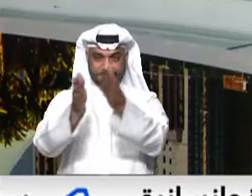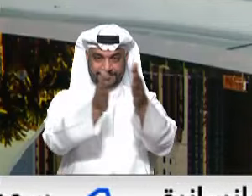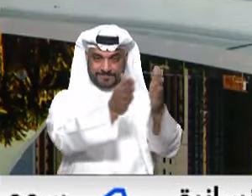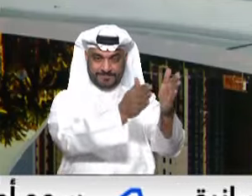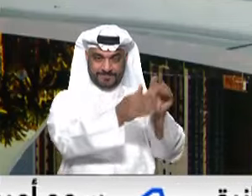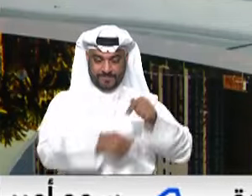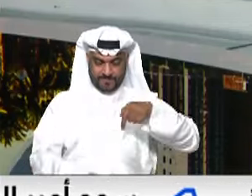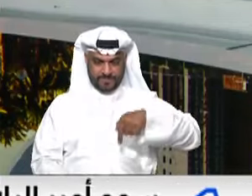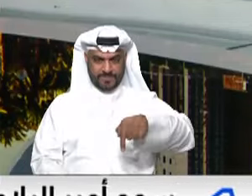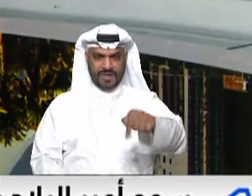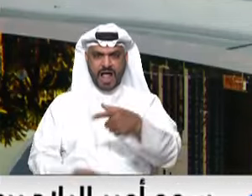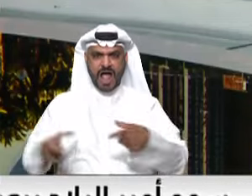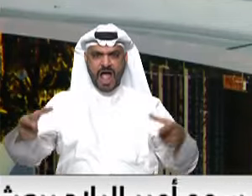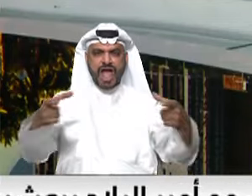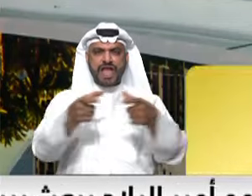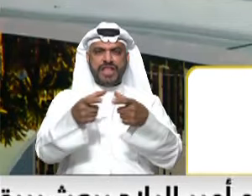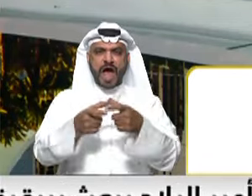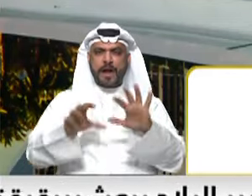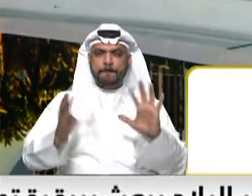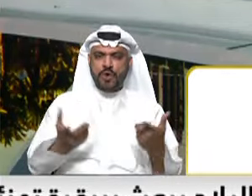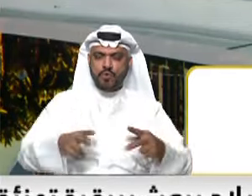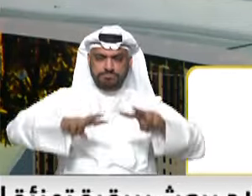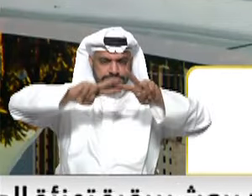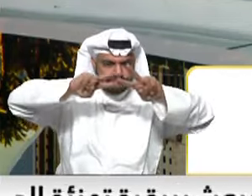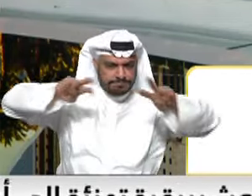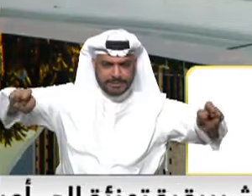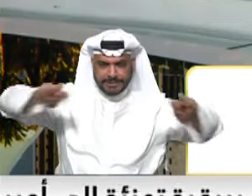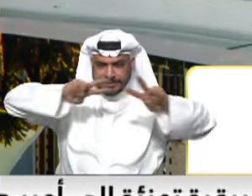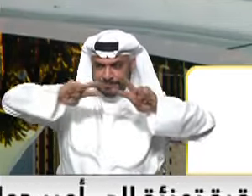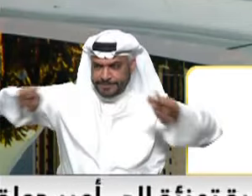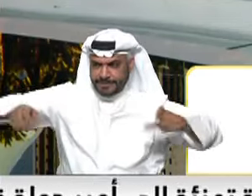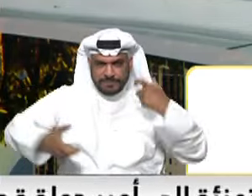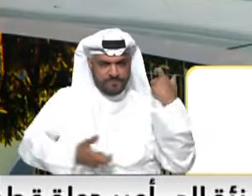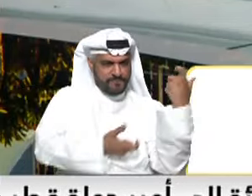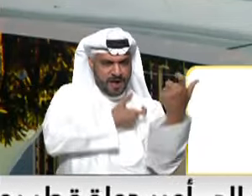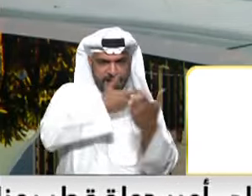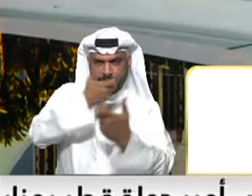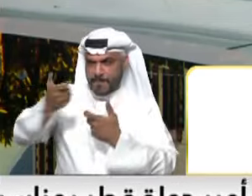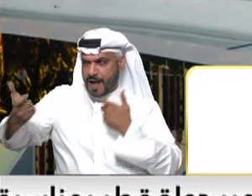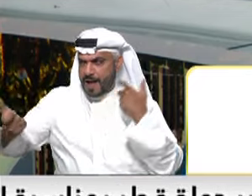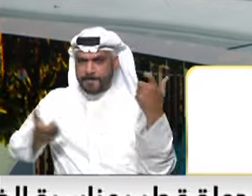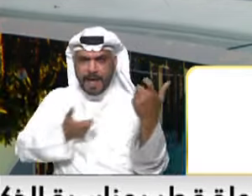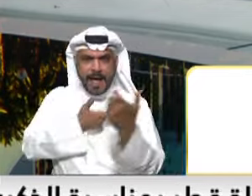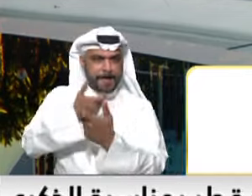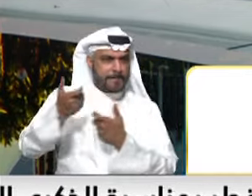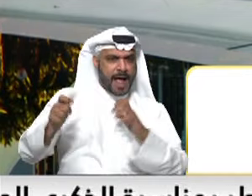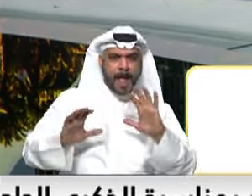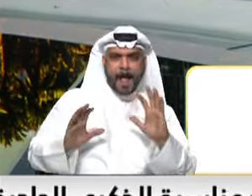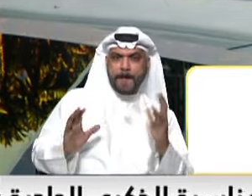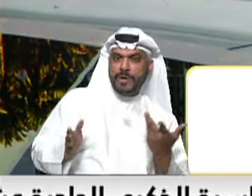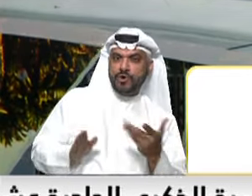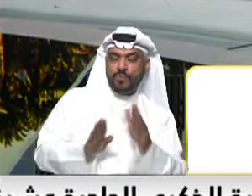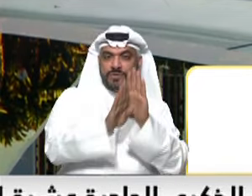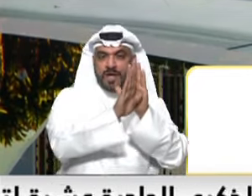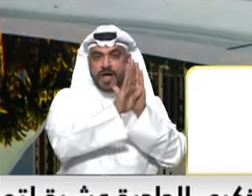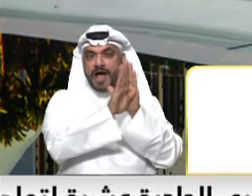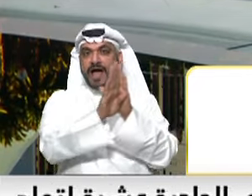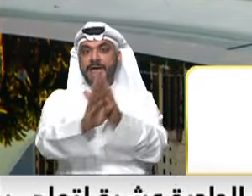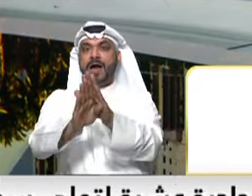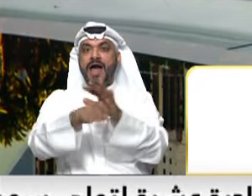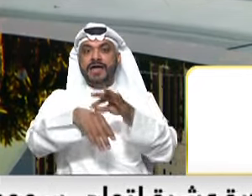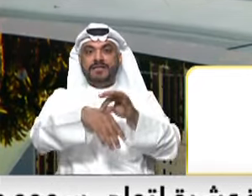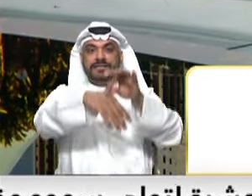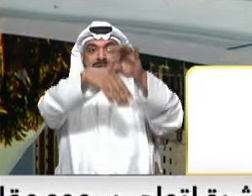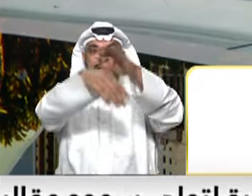تواصل إدارة الرقابة التجارية وحماية المستهلك التابعة لوزارة التجارة والصناعة تكثيف جولاتها